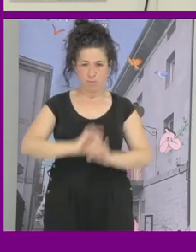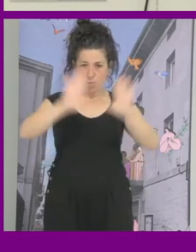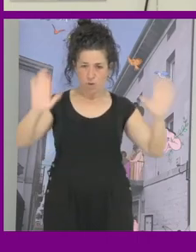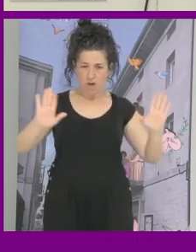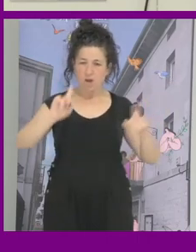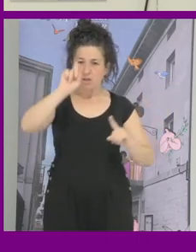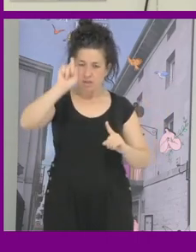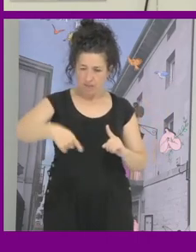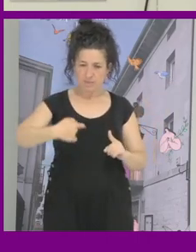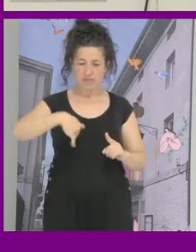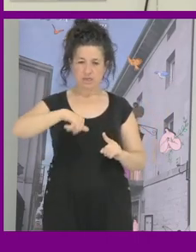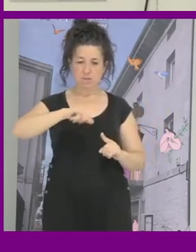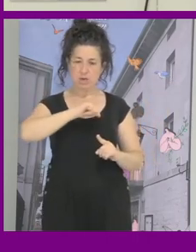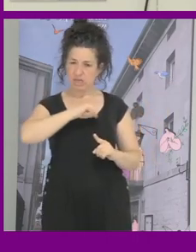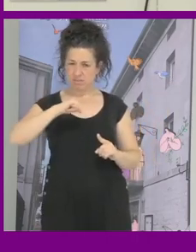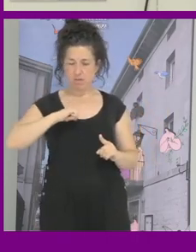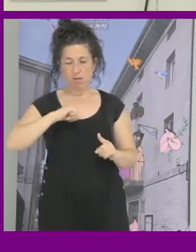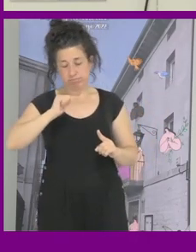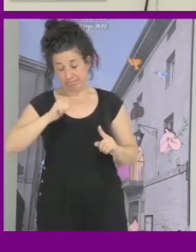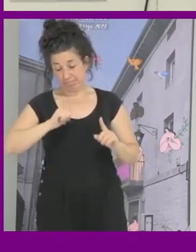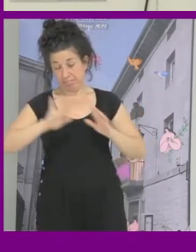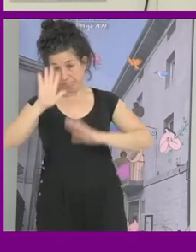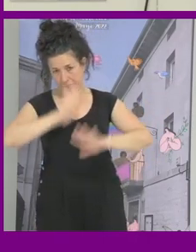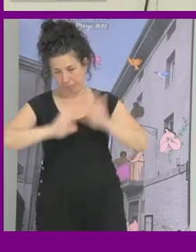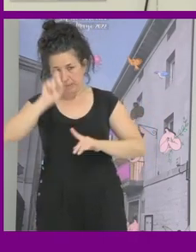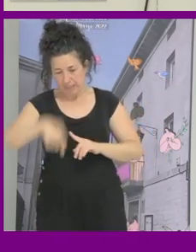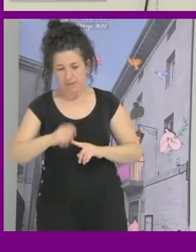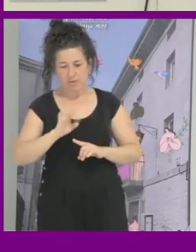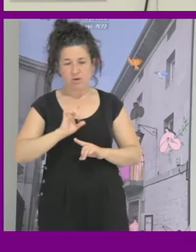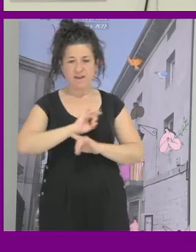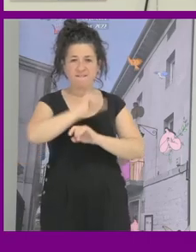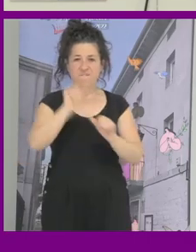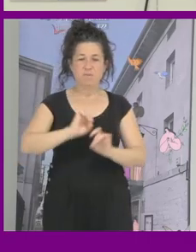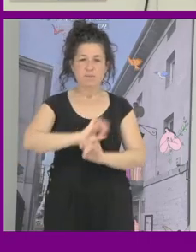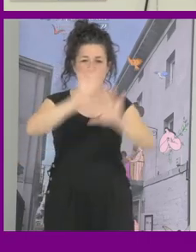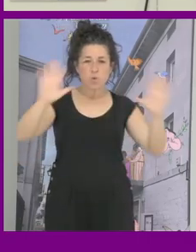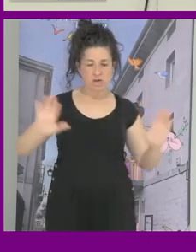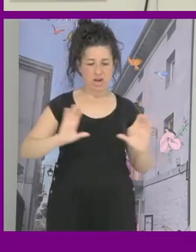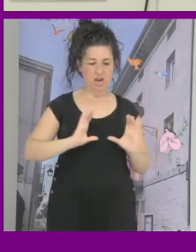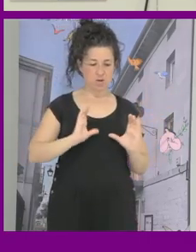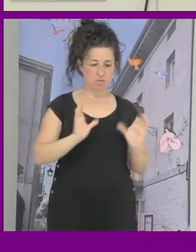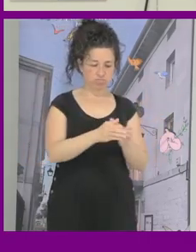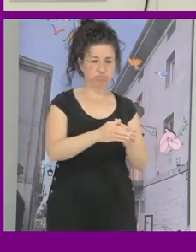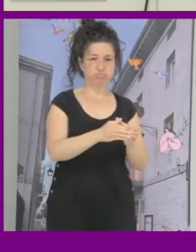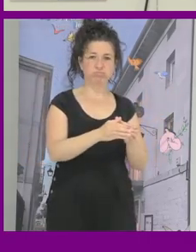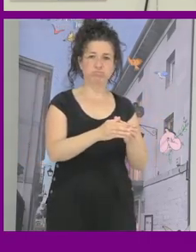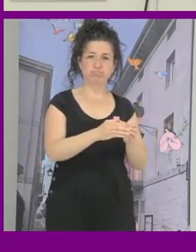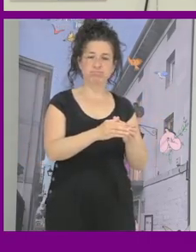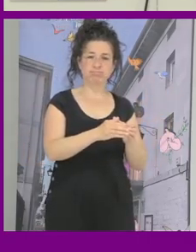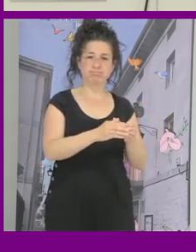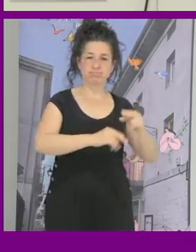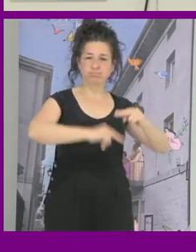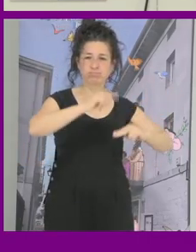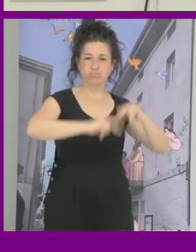individualki ere bai horrego naiz nire mobidekin, baina oso modu argi batean eraiki dut hori beste batzuekin